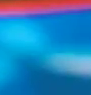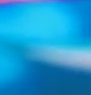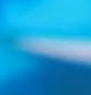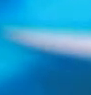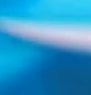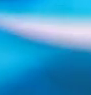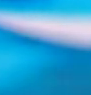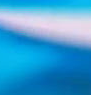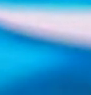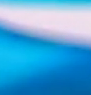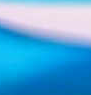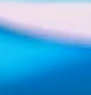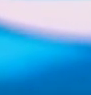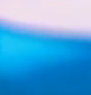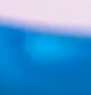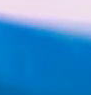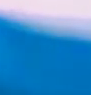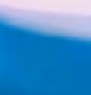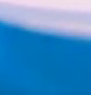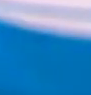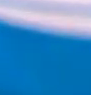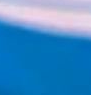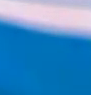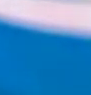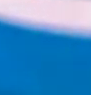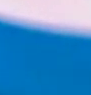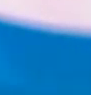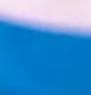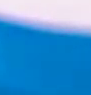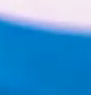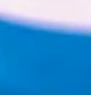непременно жмите на колокольчик. Информбюро, когда нужна честная информация.